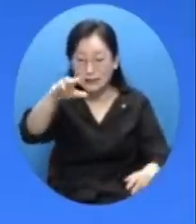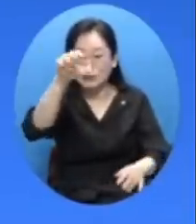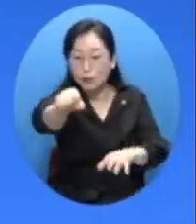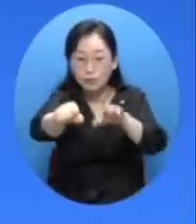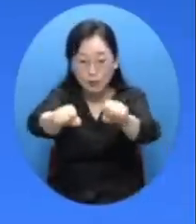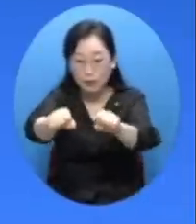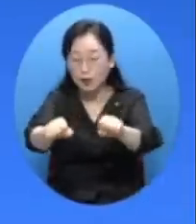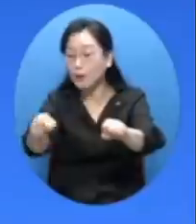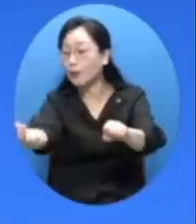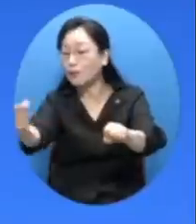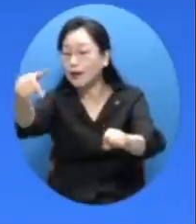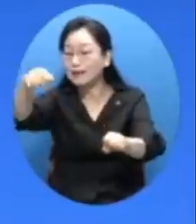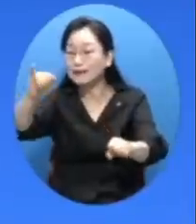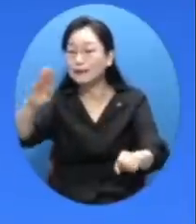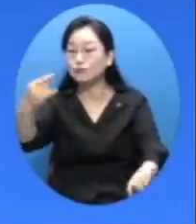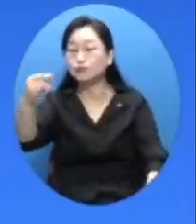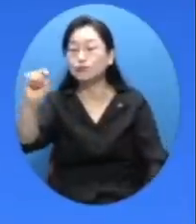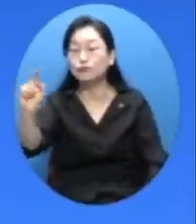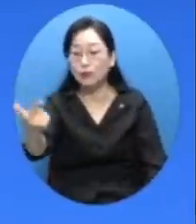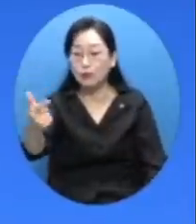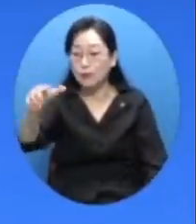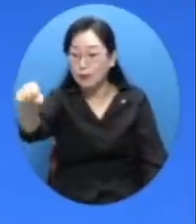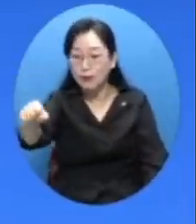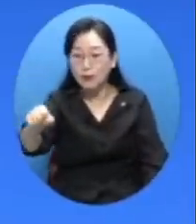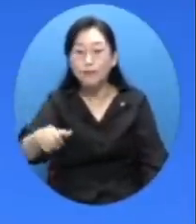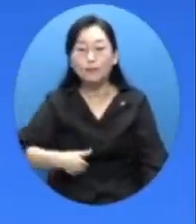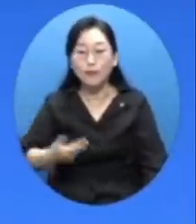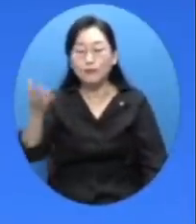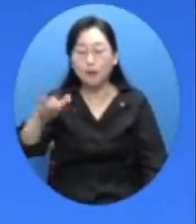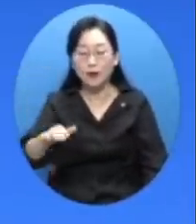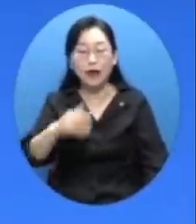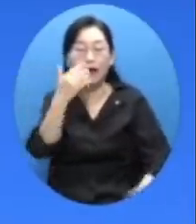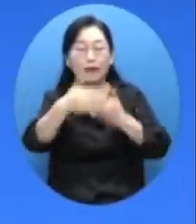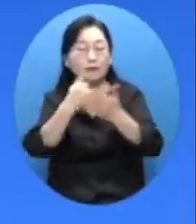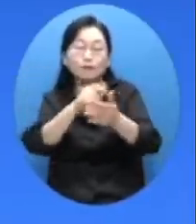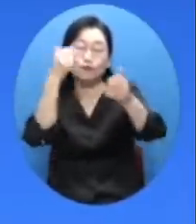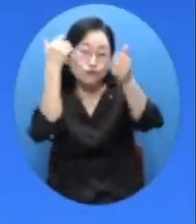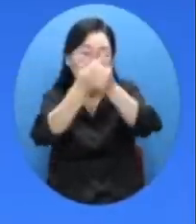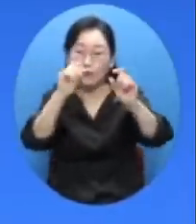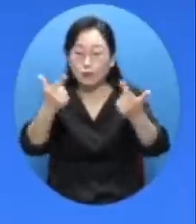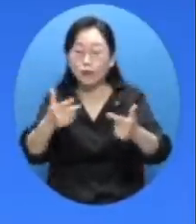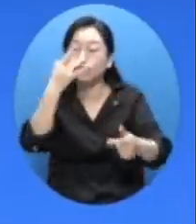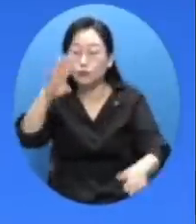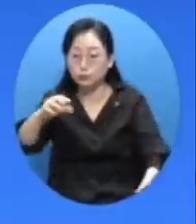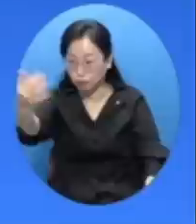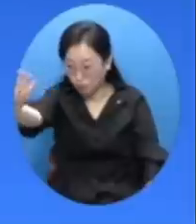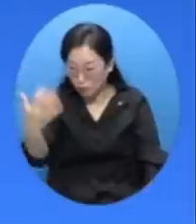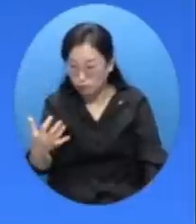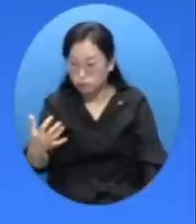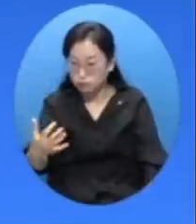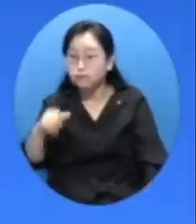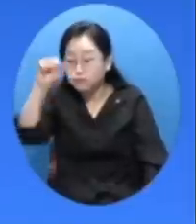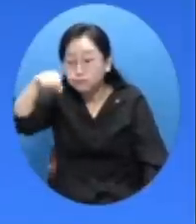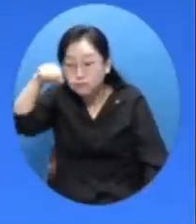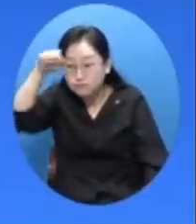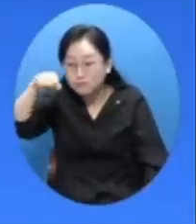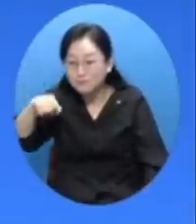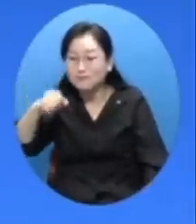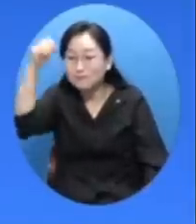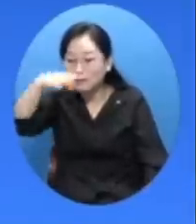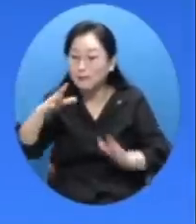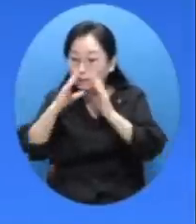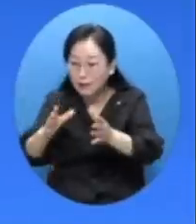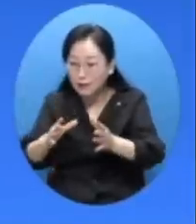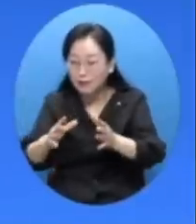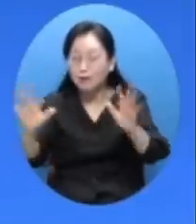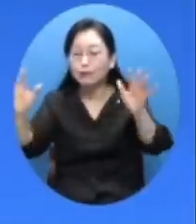되는데 이때는 하나님께 묻지도 않고 자기들이 찾아온 사람 얘기만 덥벅 듣고 그냥 죄악을 맺어버린